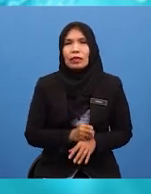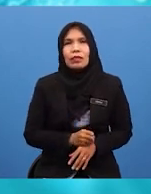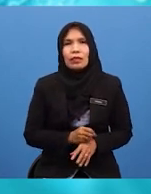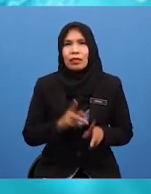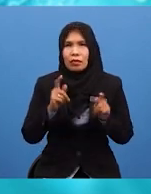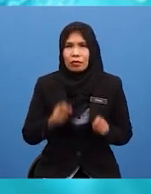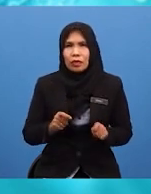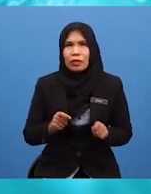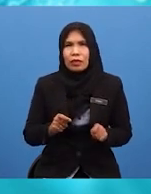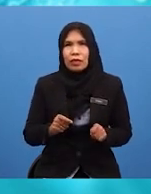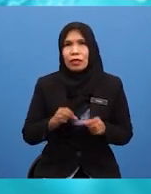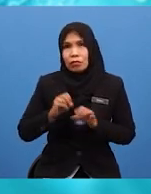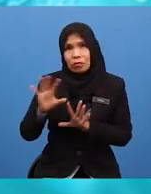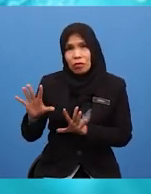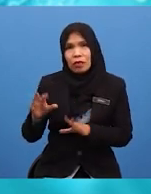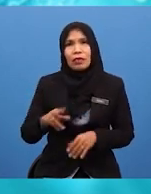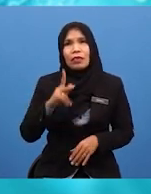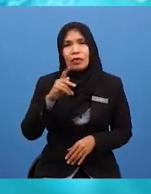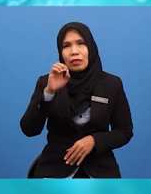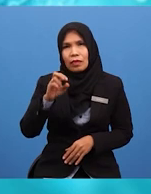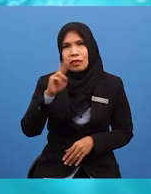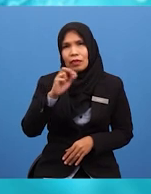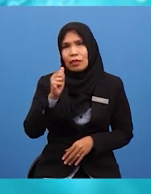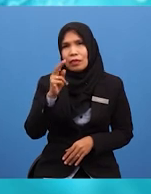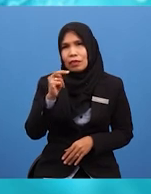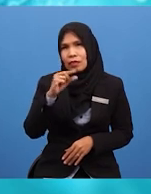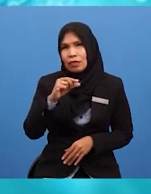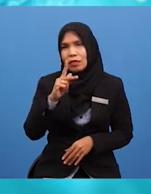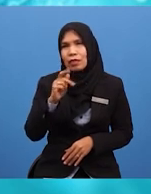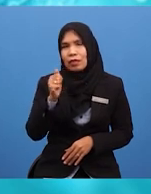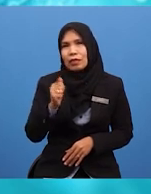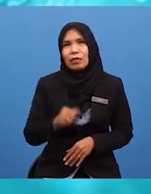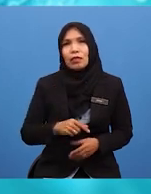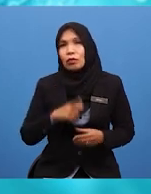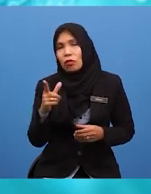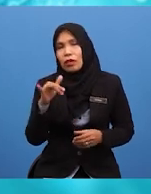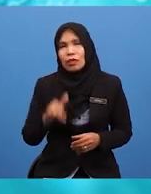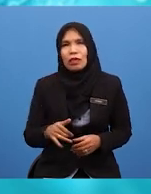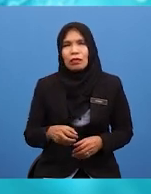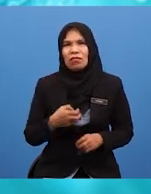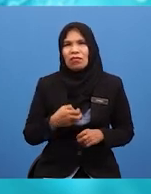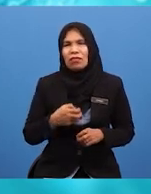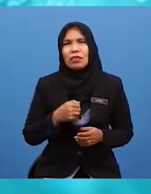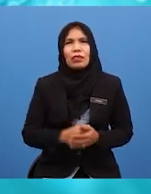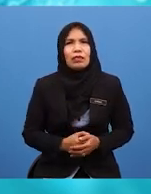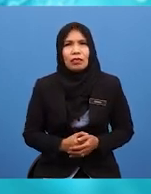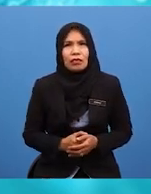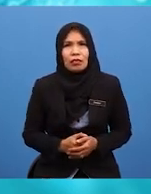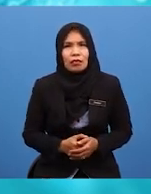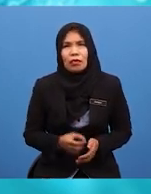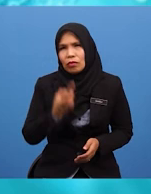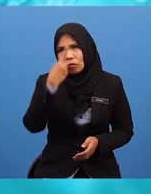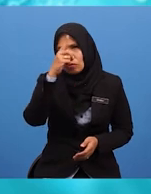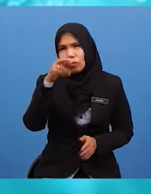menanggalkan rangka luar yang keras untuk membolehkan pertumbuhan